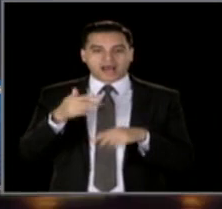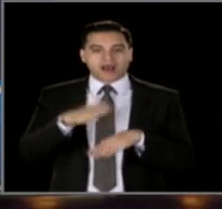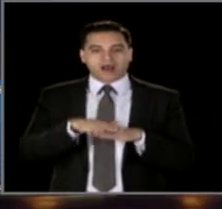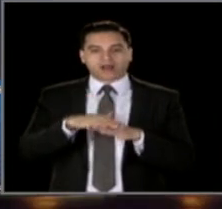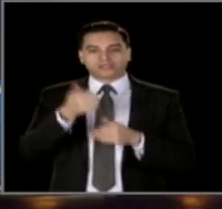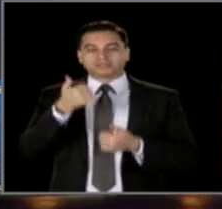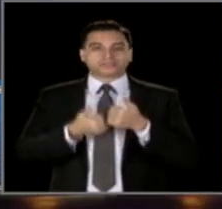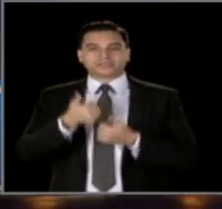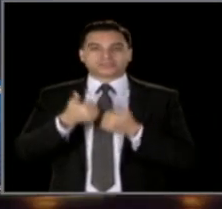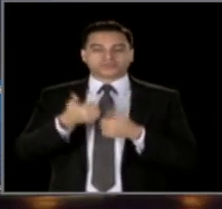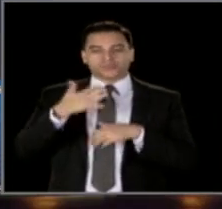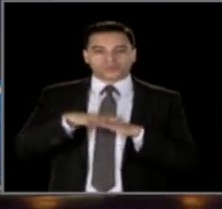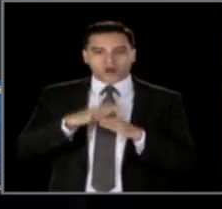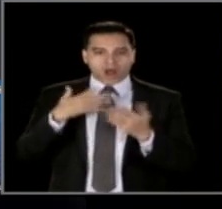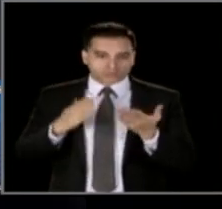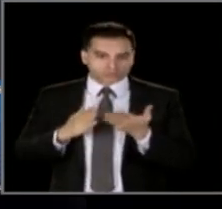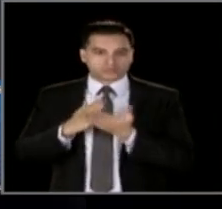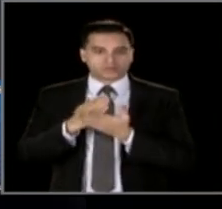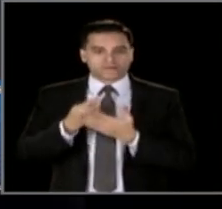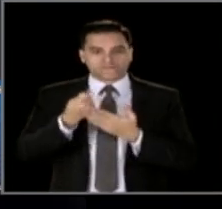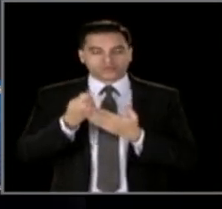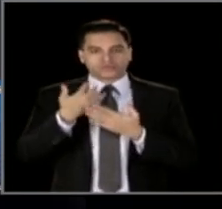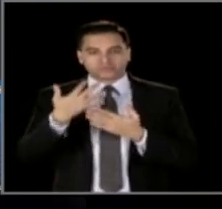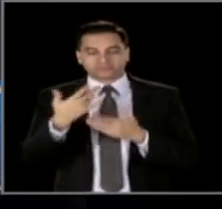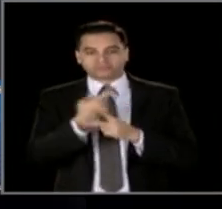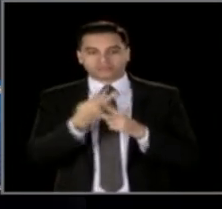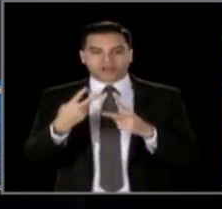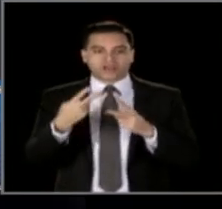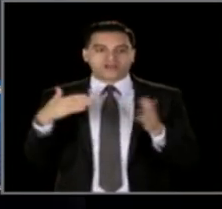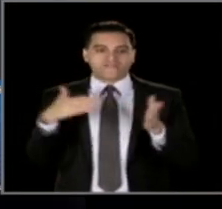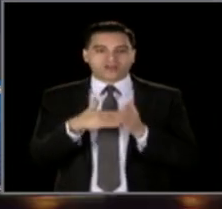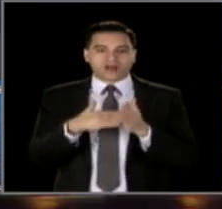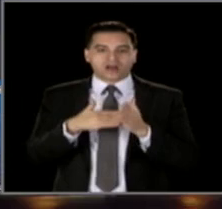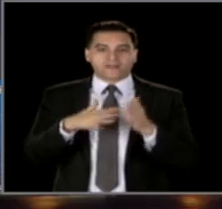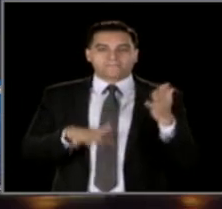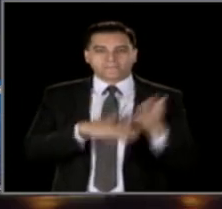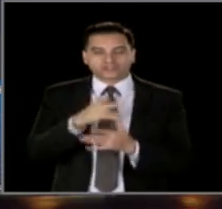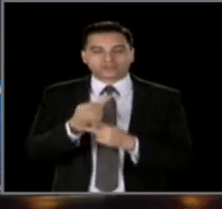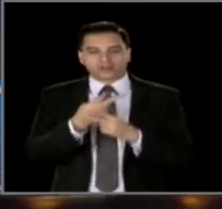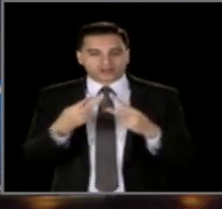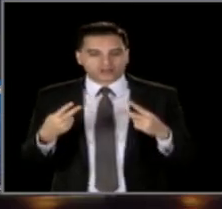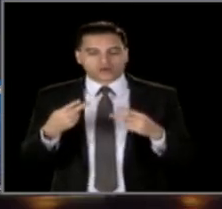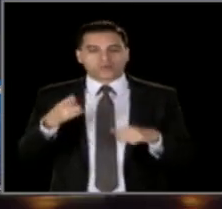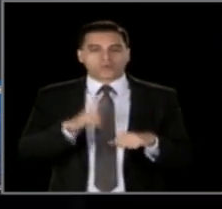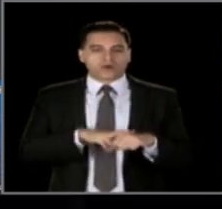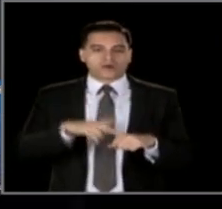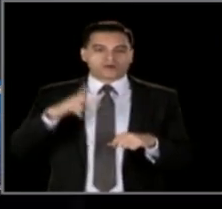السلطة والدين والثقافة. غلط. والانقلاب على الديمقراطية. مبدئياً الإجابة غلط. والإطاحة